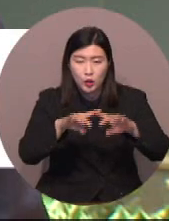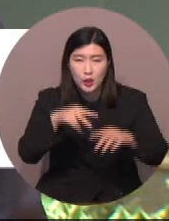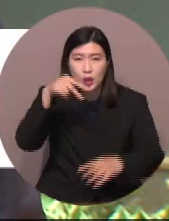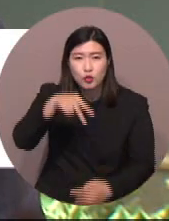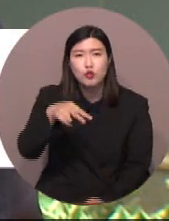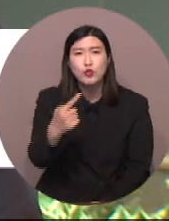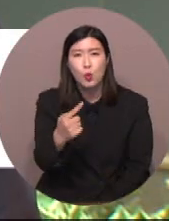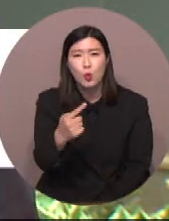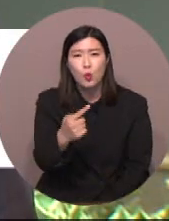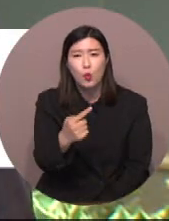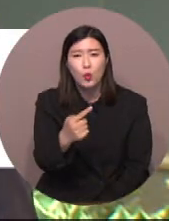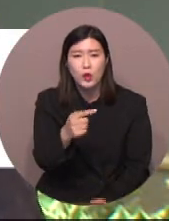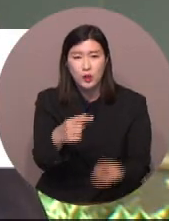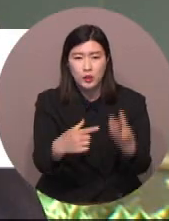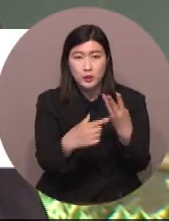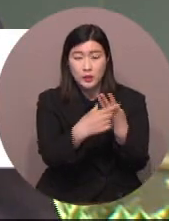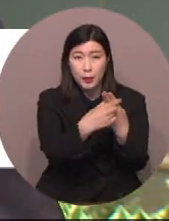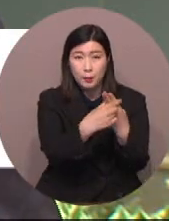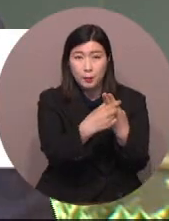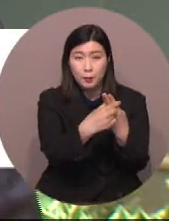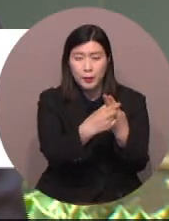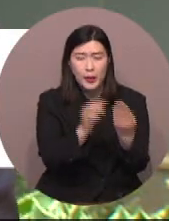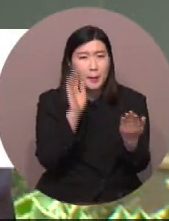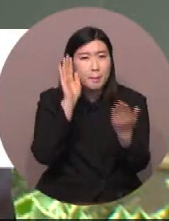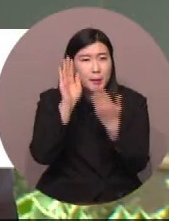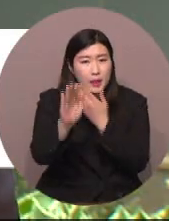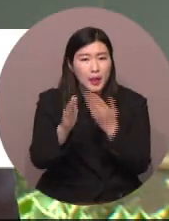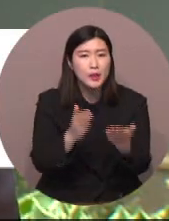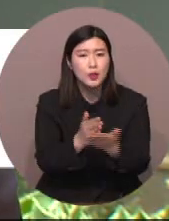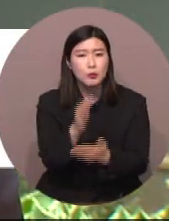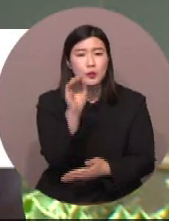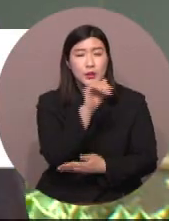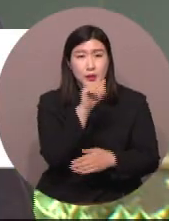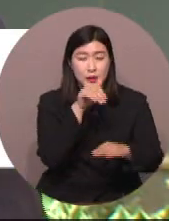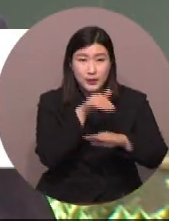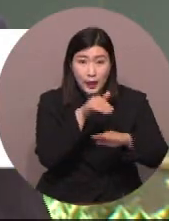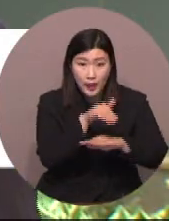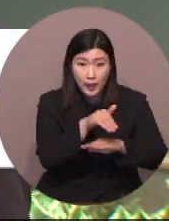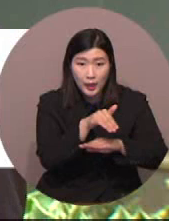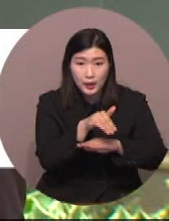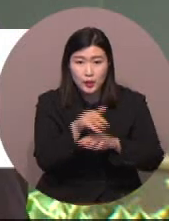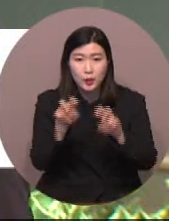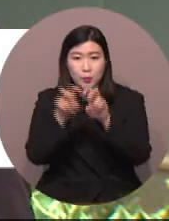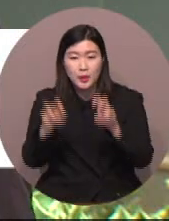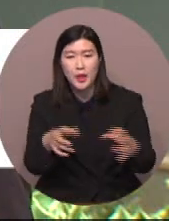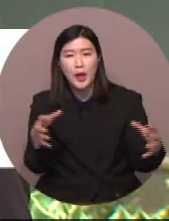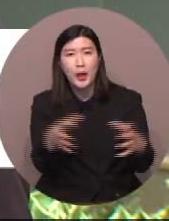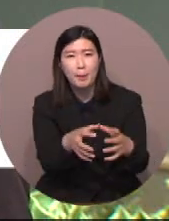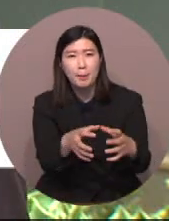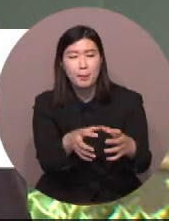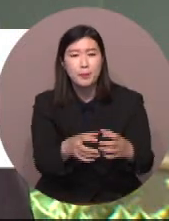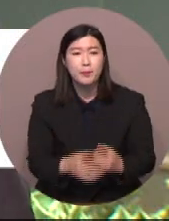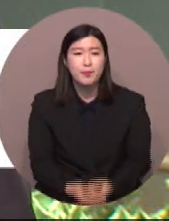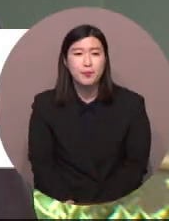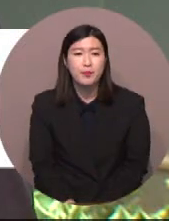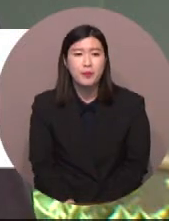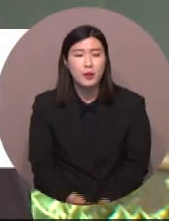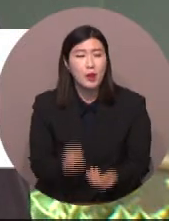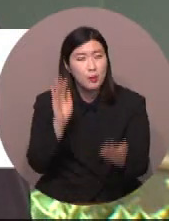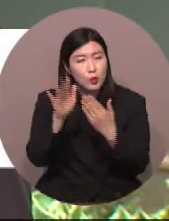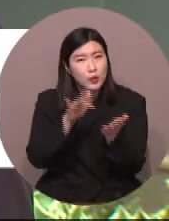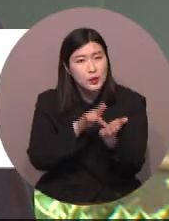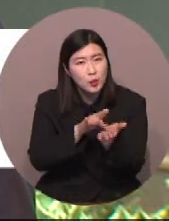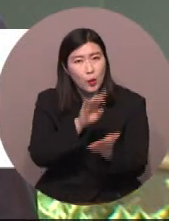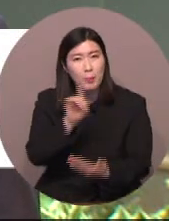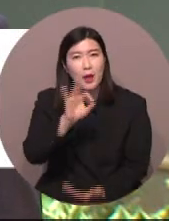이런 것을 융합해서 융합형 미래 차 문제 이게 뒤 소의 반도체가 포함되는 개념 이거든요 또 의료 바이오